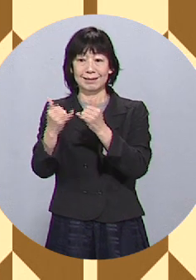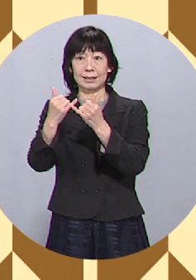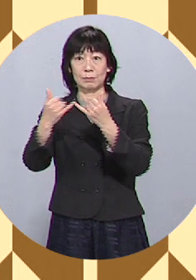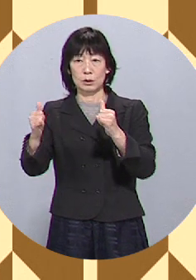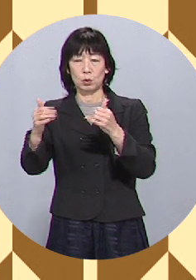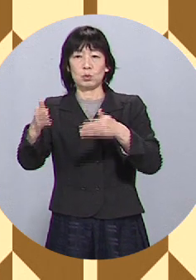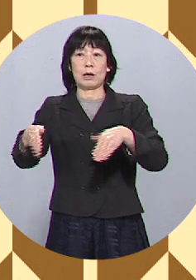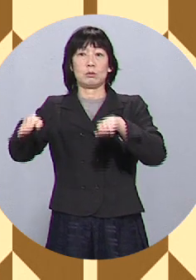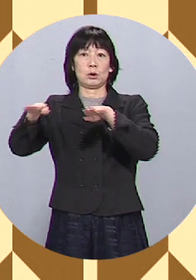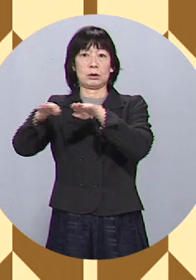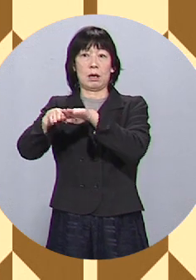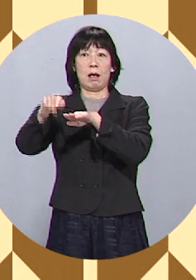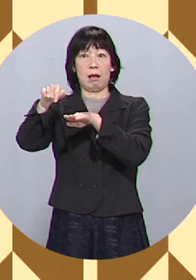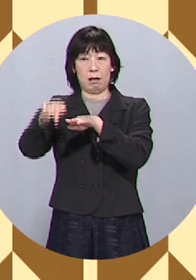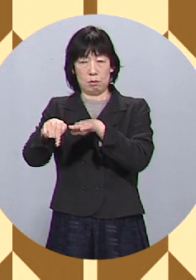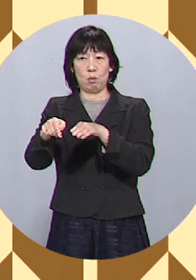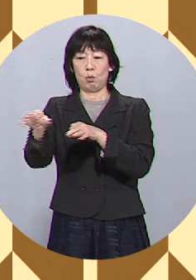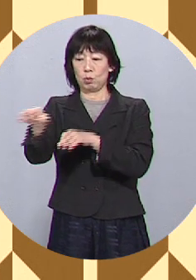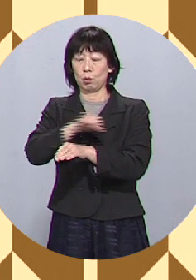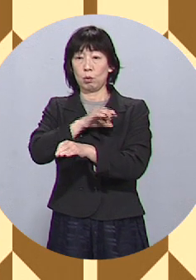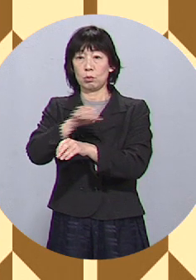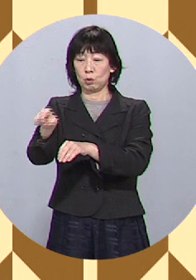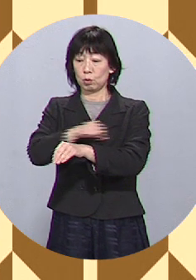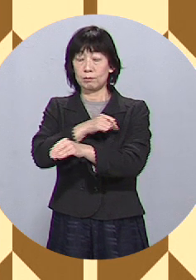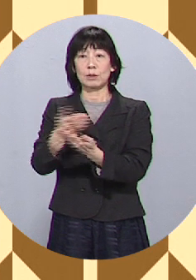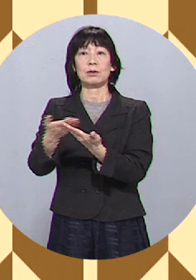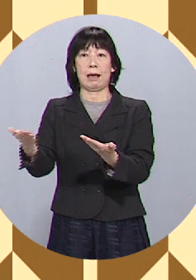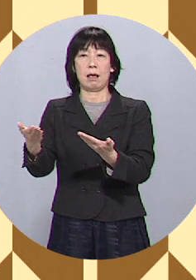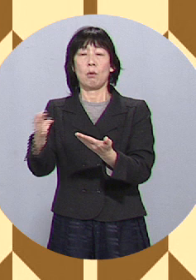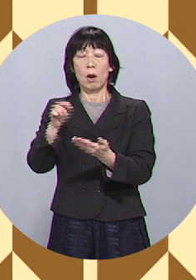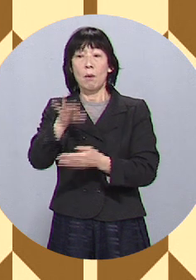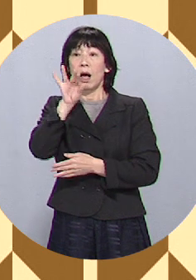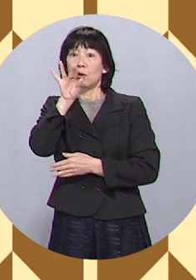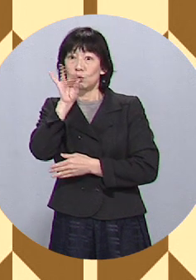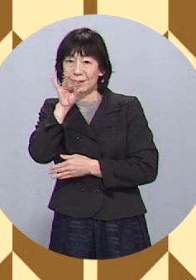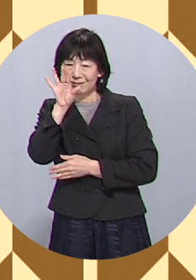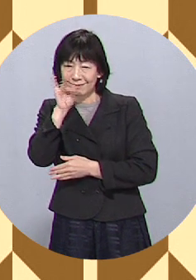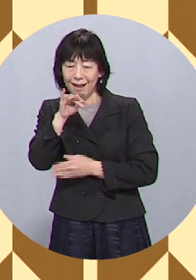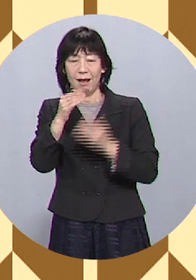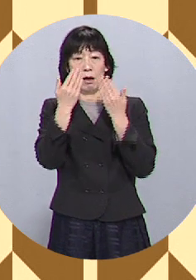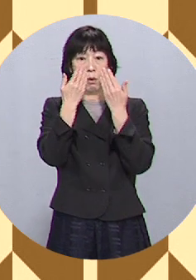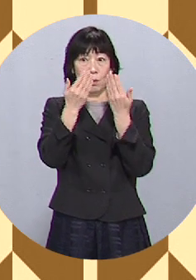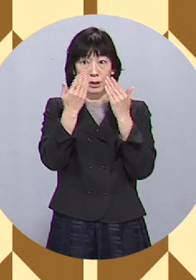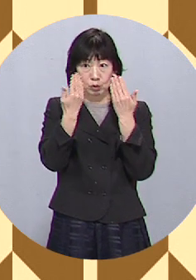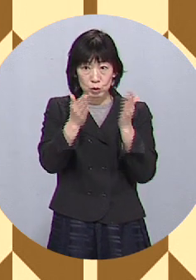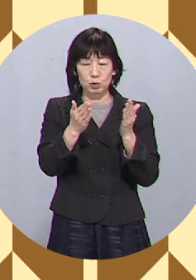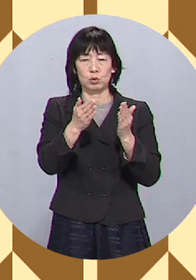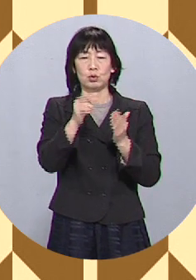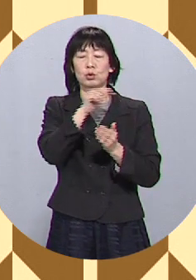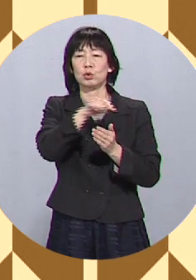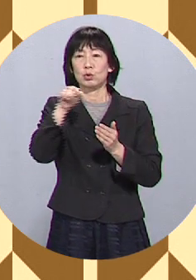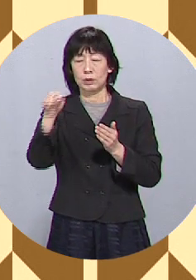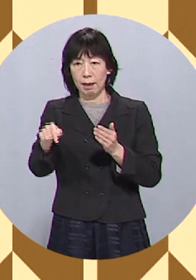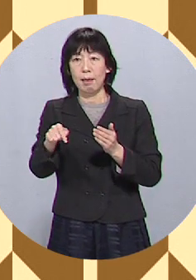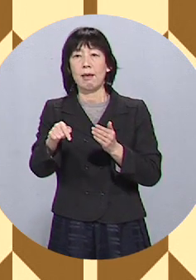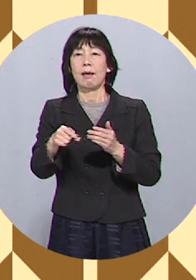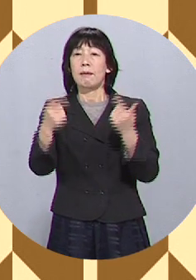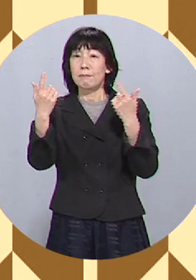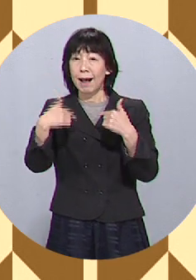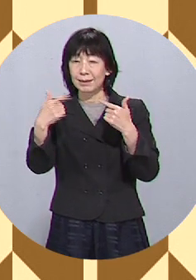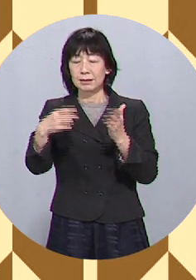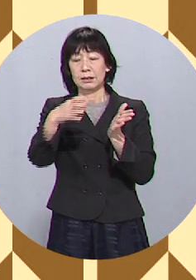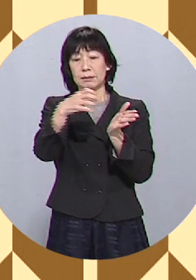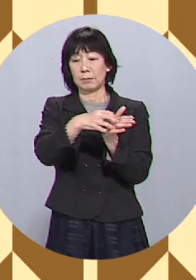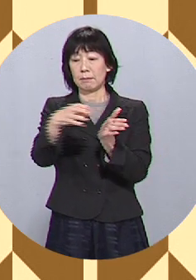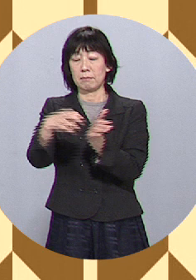特別展銘仙ですが、ツイッターでは毎日銘仙、フェイスブックではおうちで銘仙をアップしている